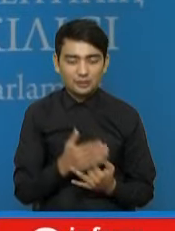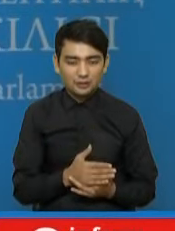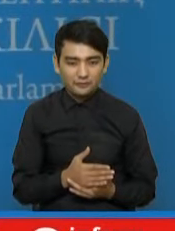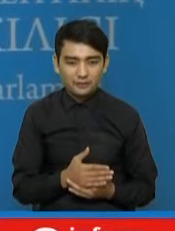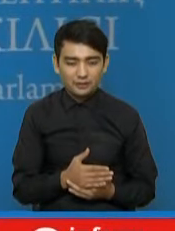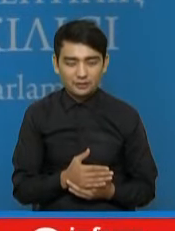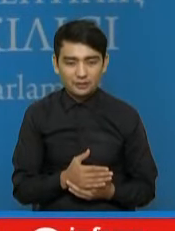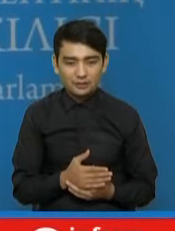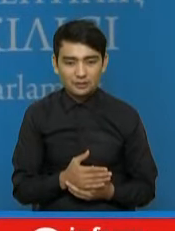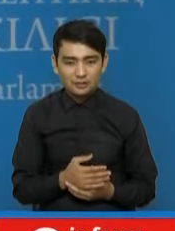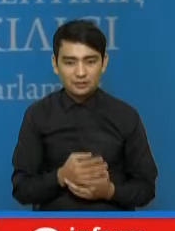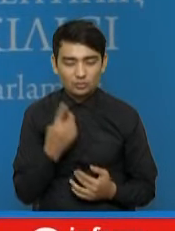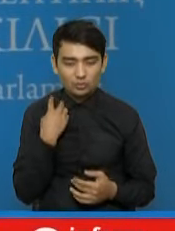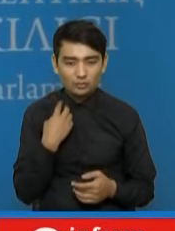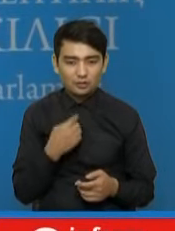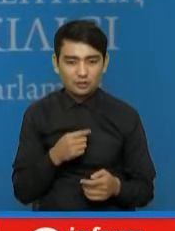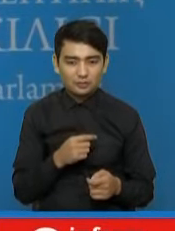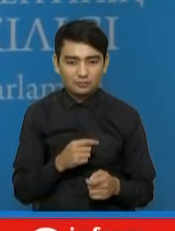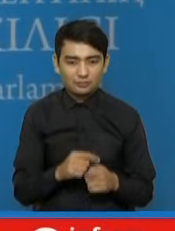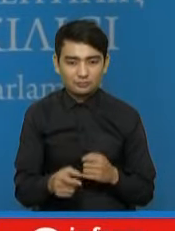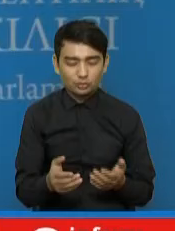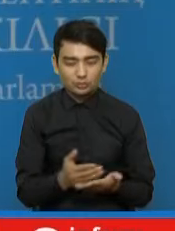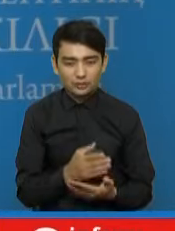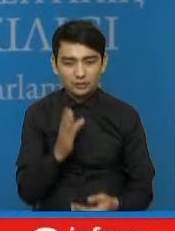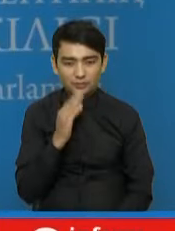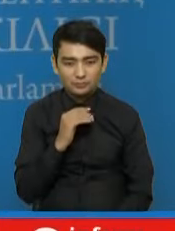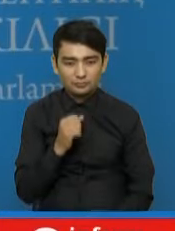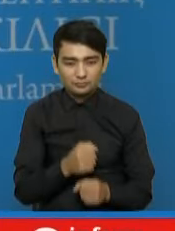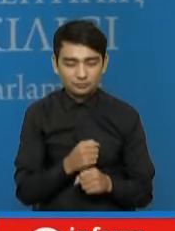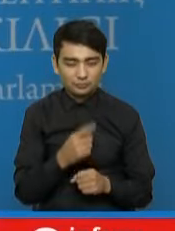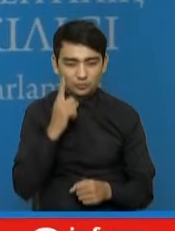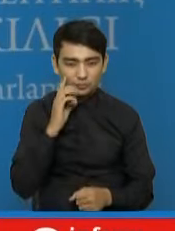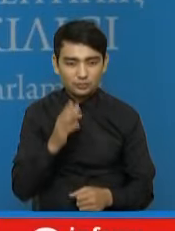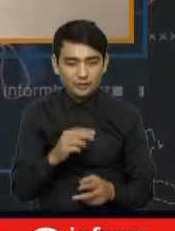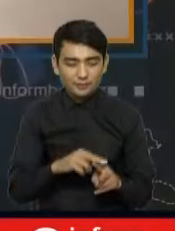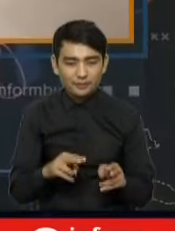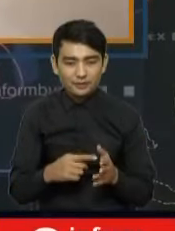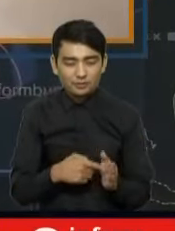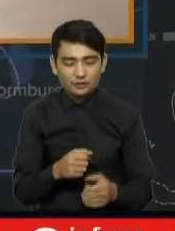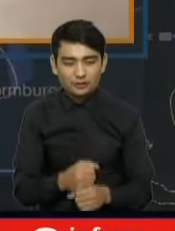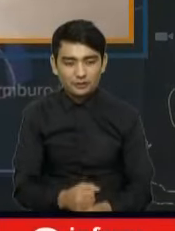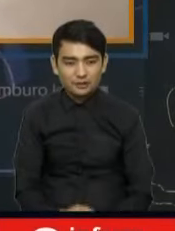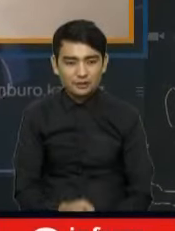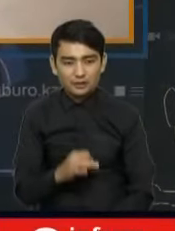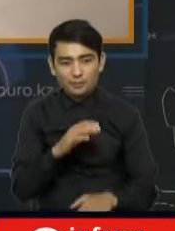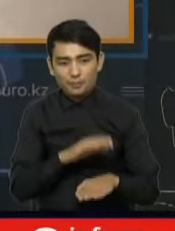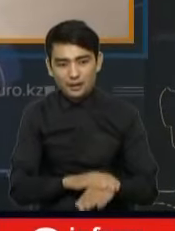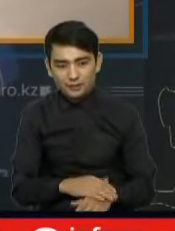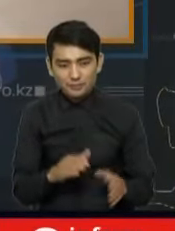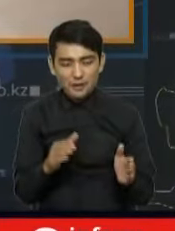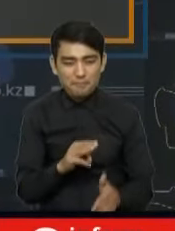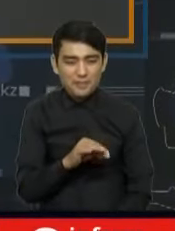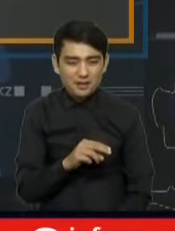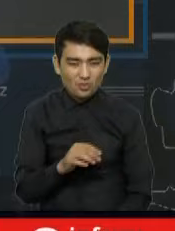оның частичный списание задолженности жасау керек деп осындай талап қойды. Яғни банктер мен